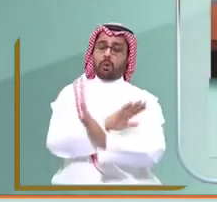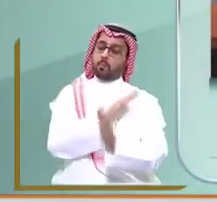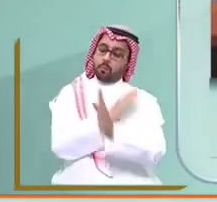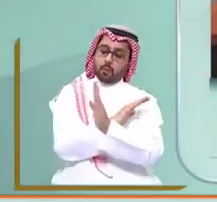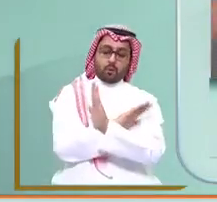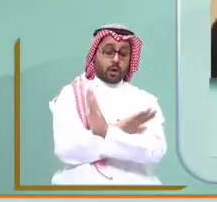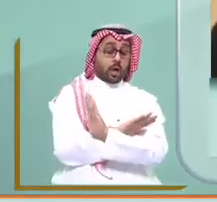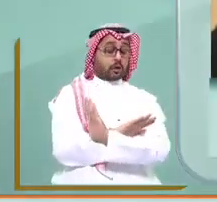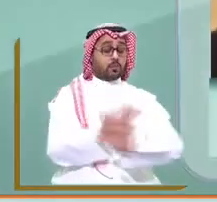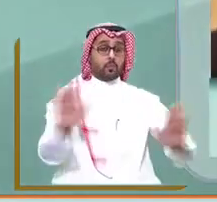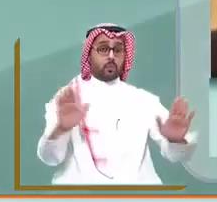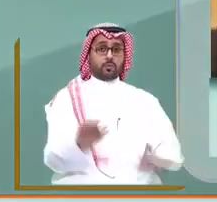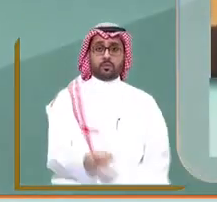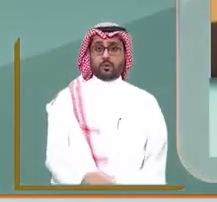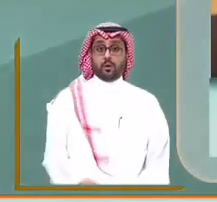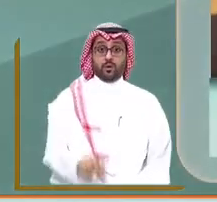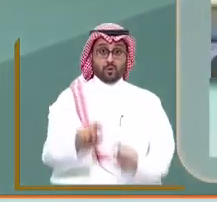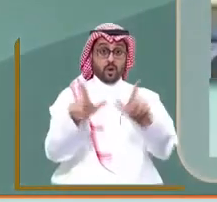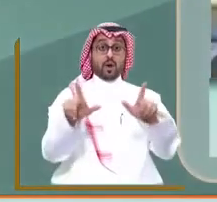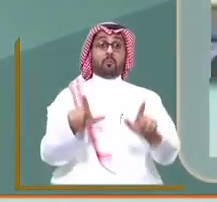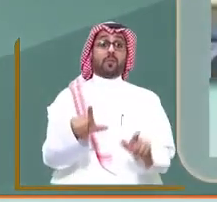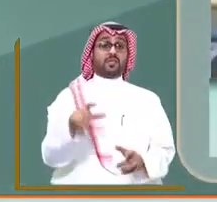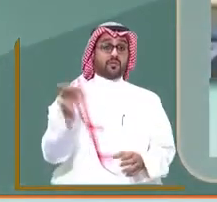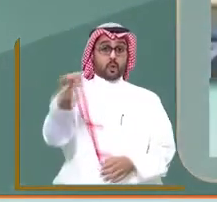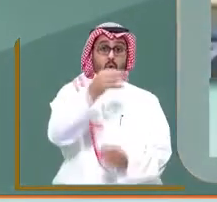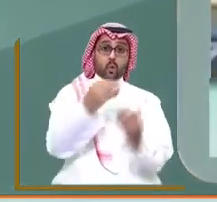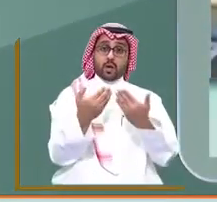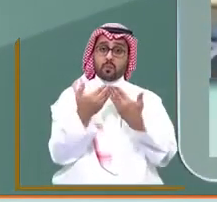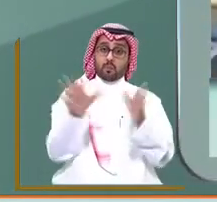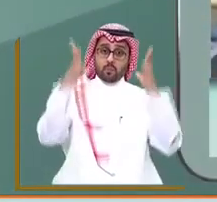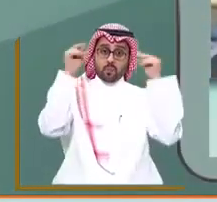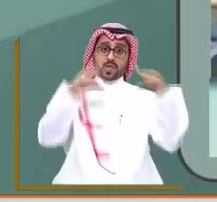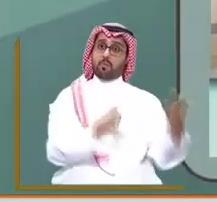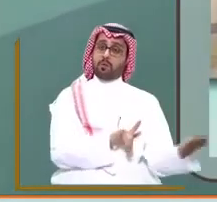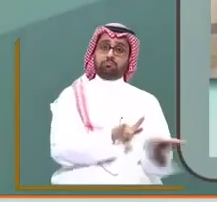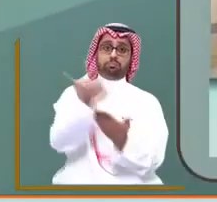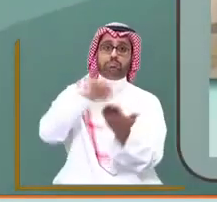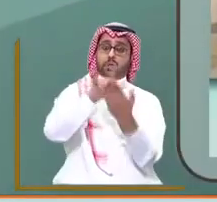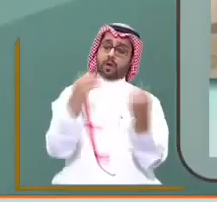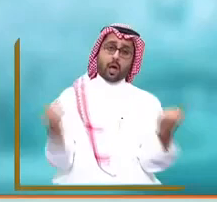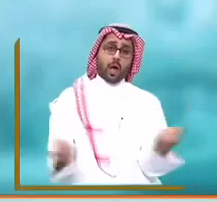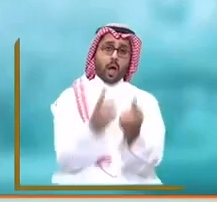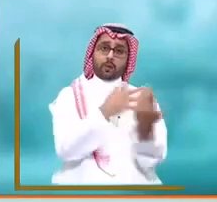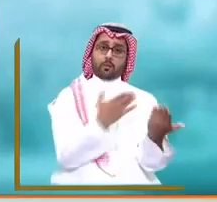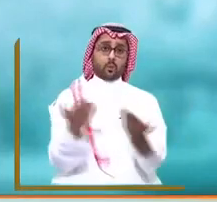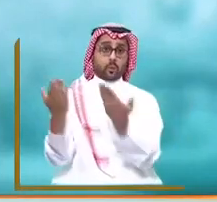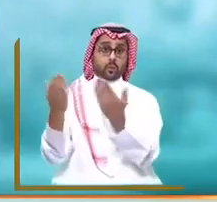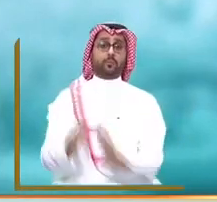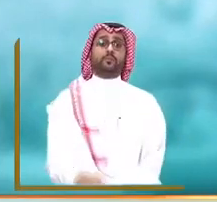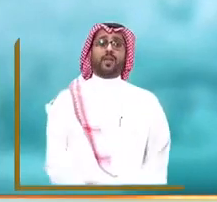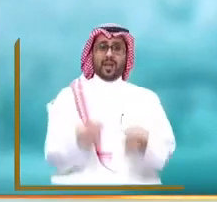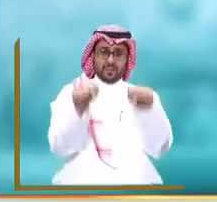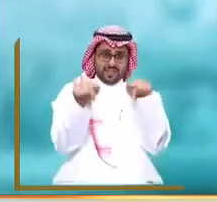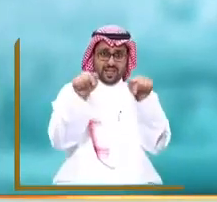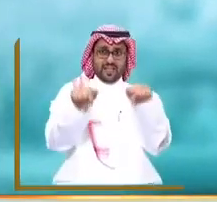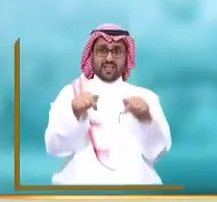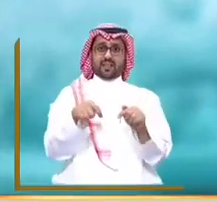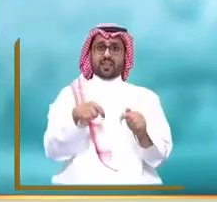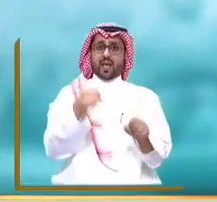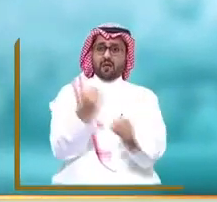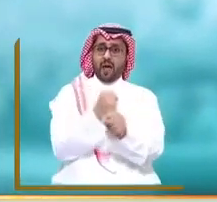هذه التعليمات هي للدول المسموح السفر إليها. نعم، لكن إلى الآن لم تتضح آلية تطبيق